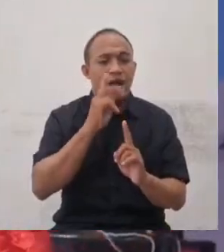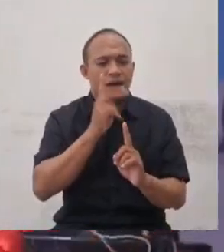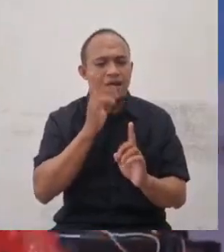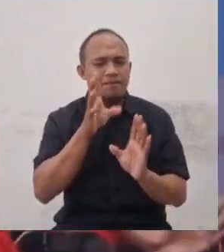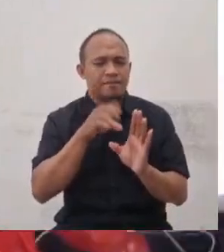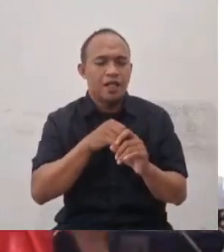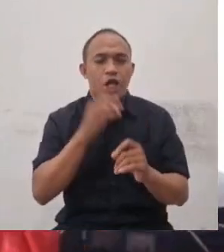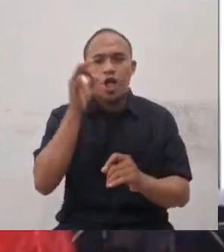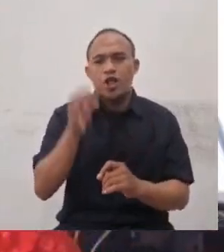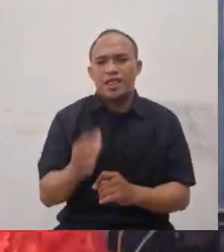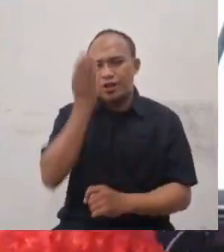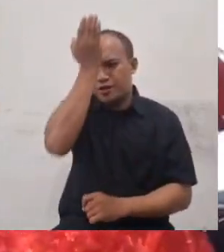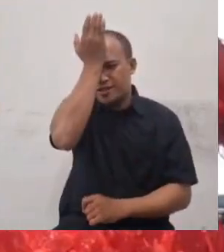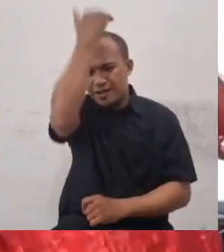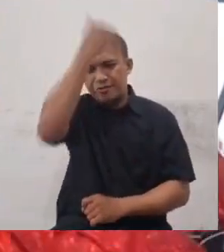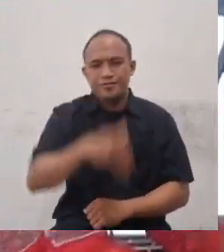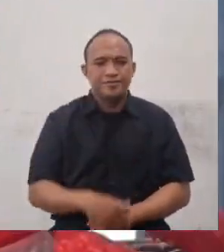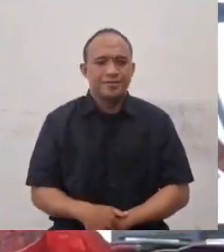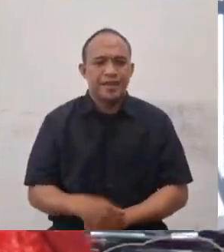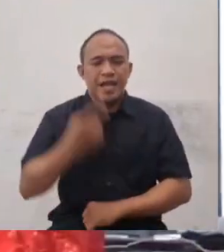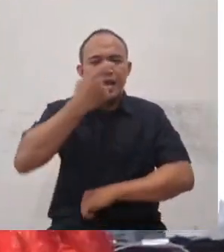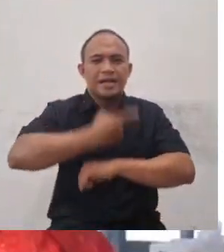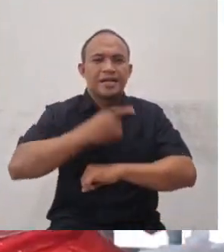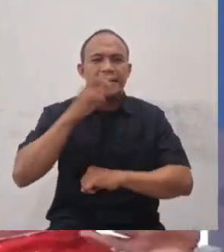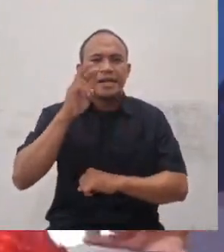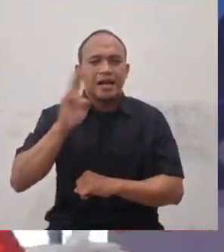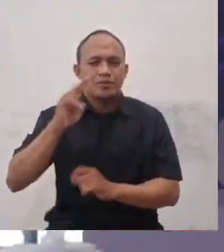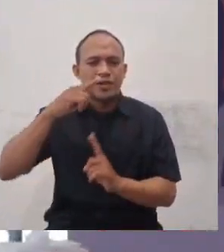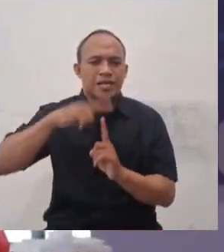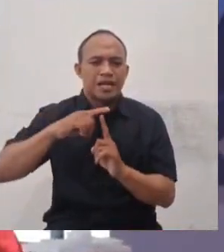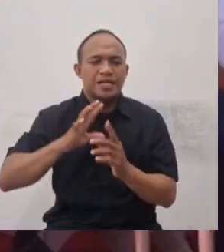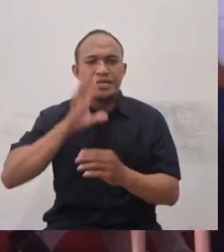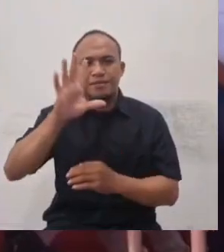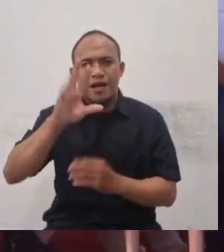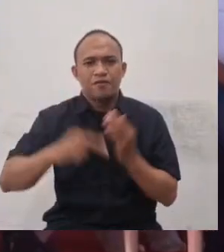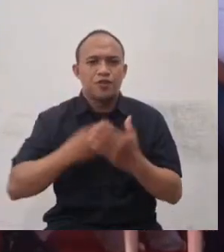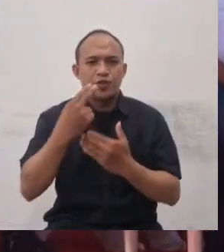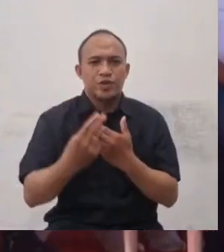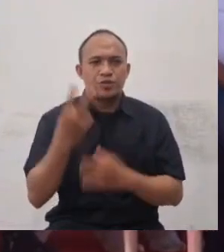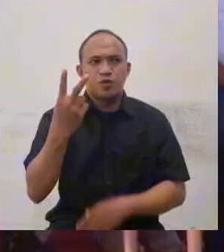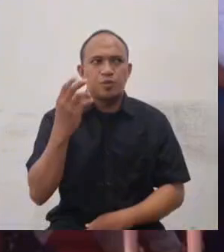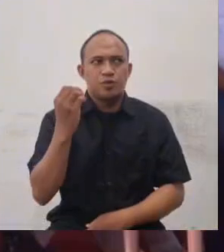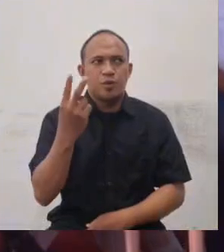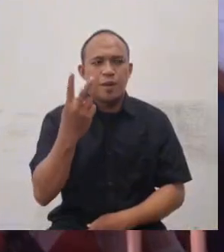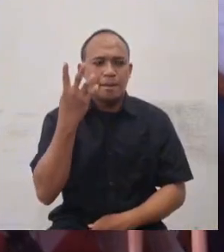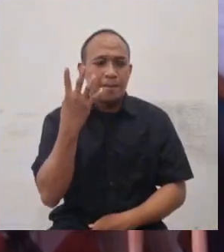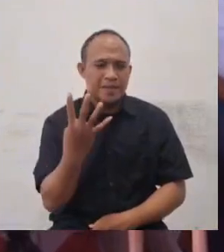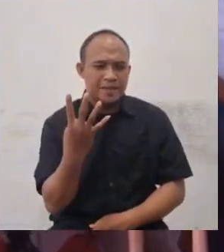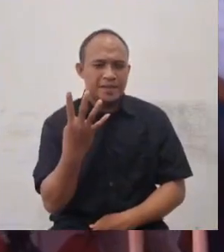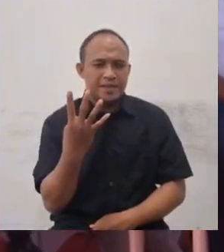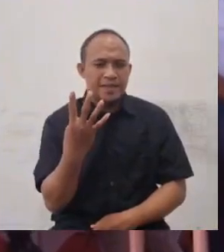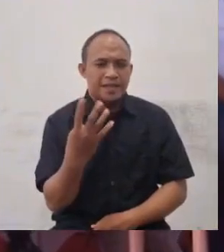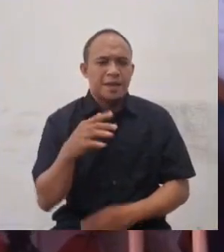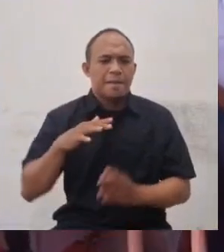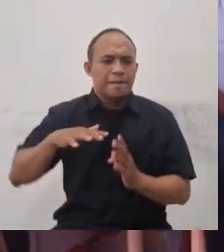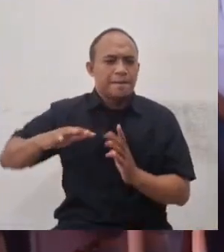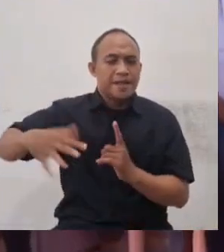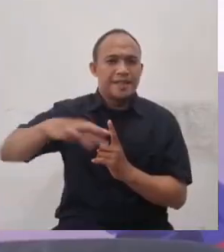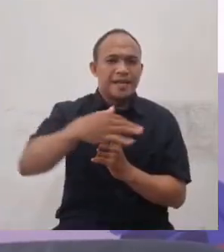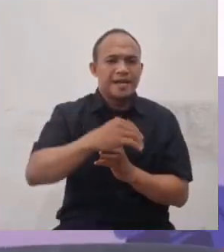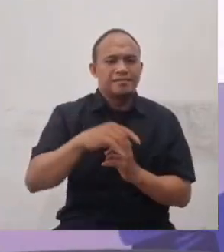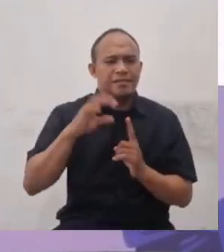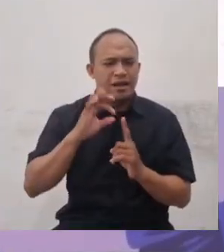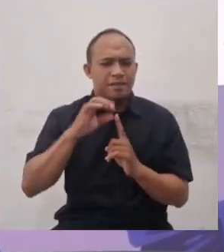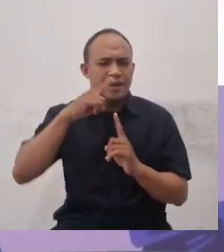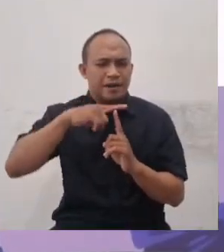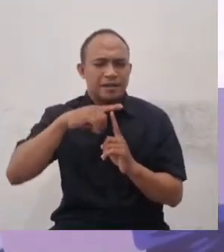kawasan Blue Merlin, Kota Gorontalo, Rabu 5 Juni 2024. Aksi bersih pantai dilaksanakan oleh